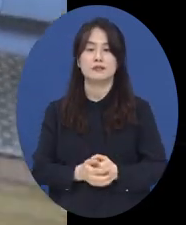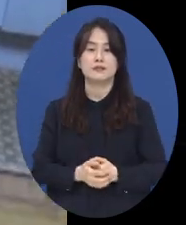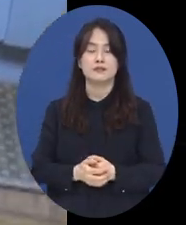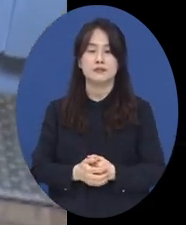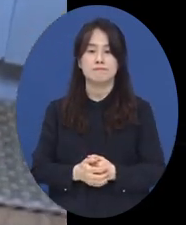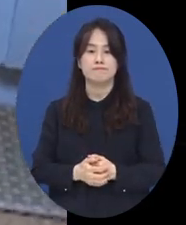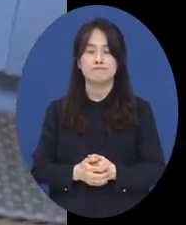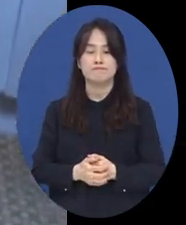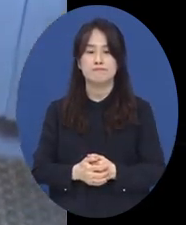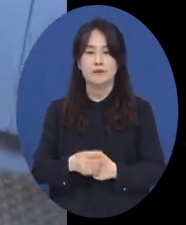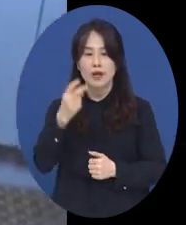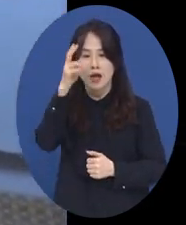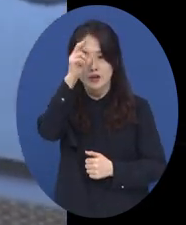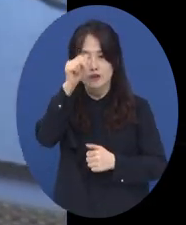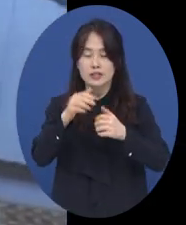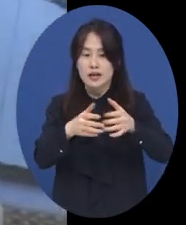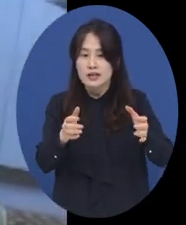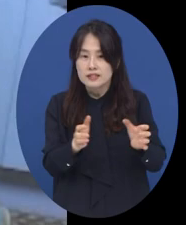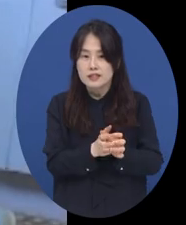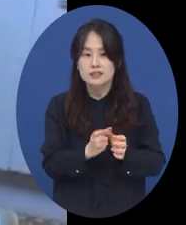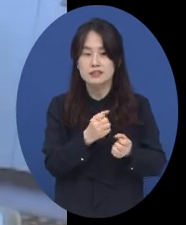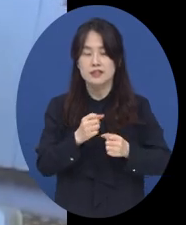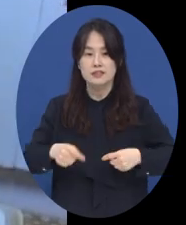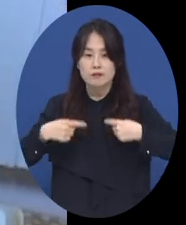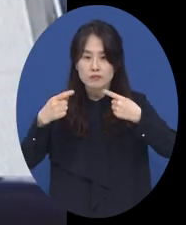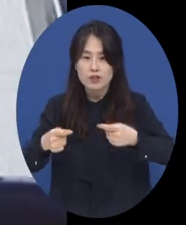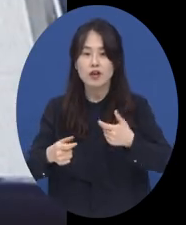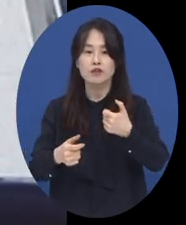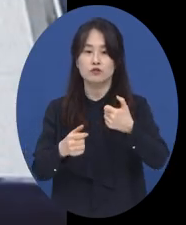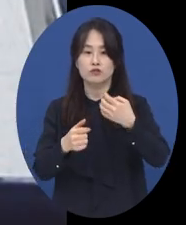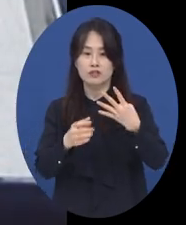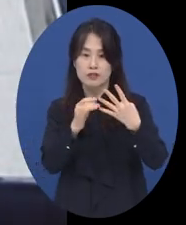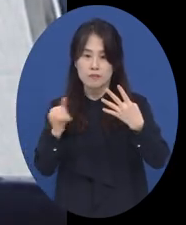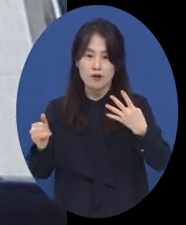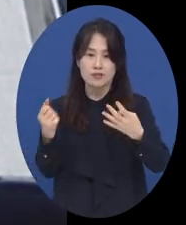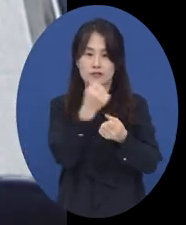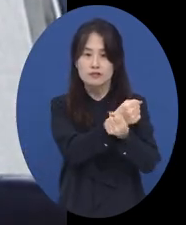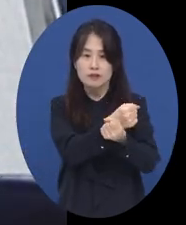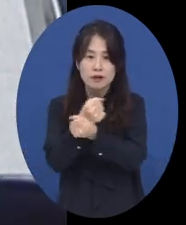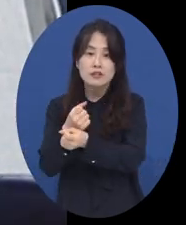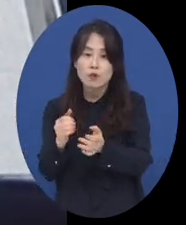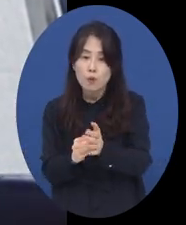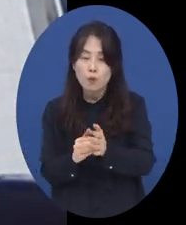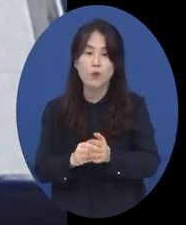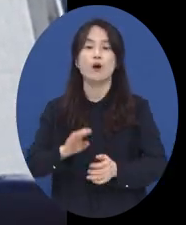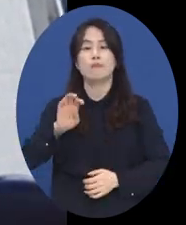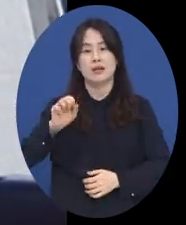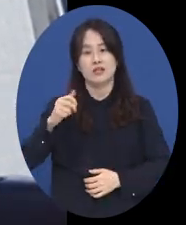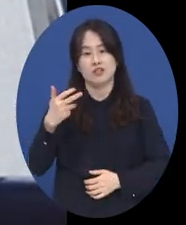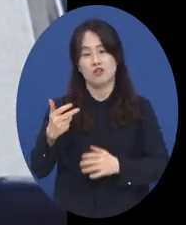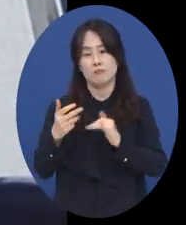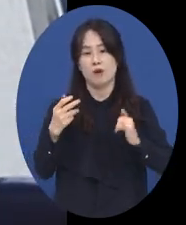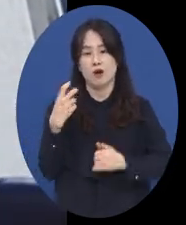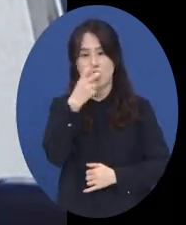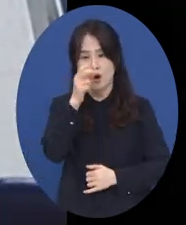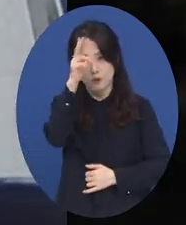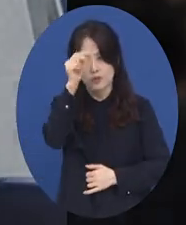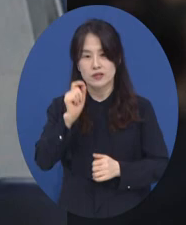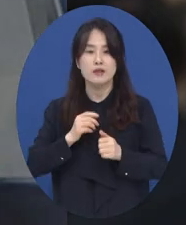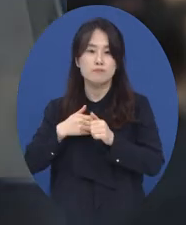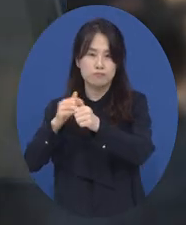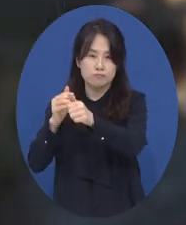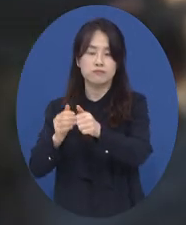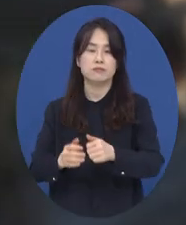공정 특사경 은 브로커와 불법의 가 다만 54명 에 대해선 형사입건 만 8명은 검찰에 송치